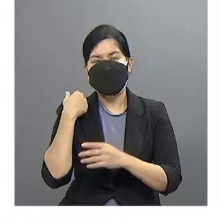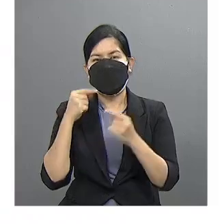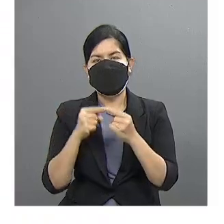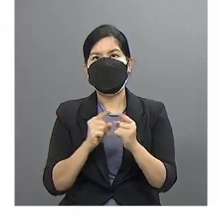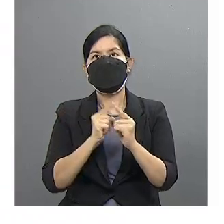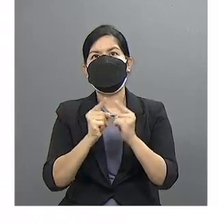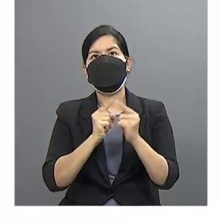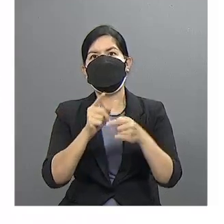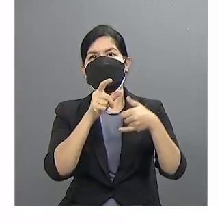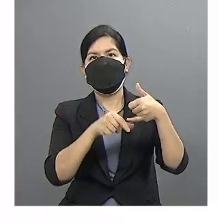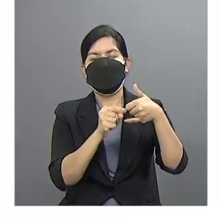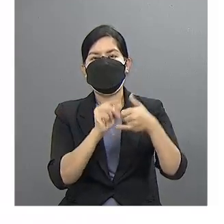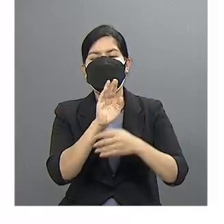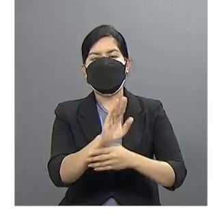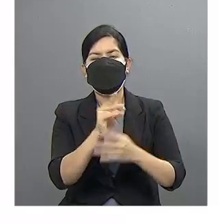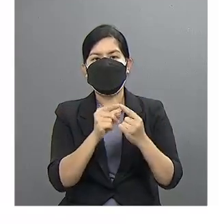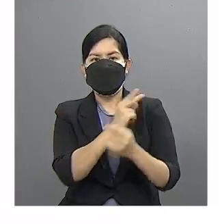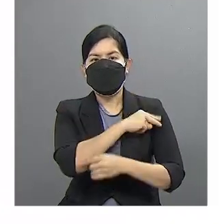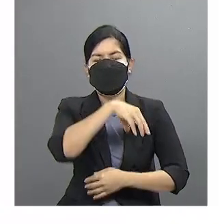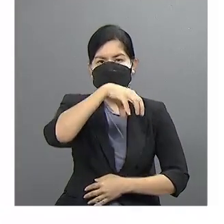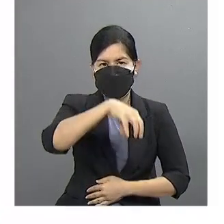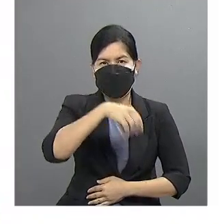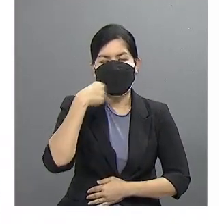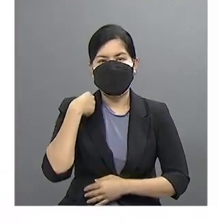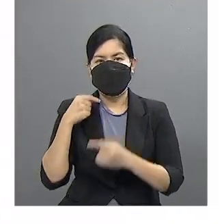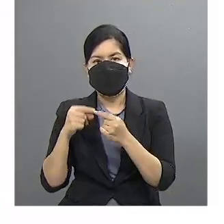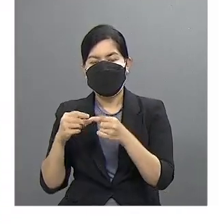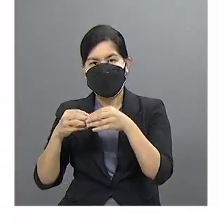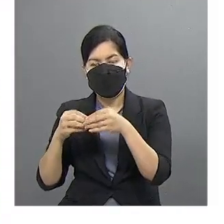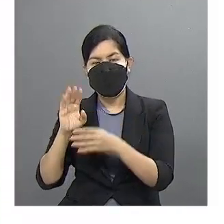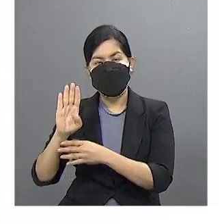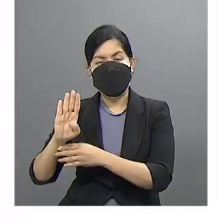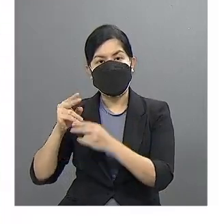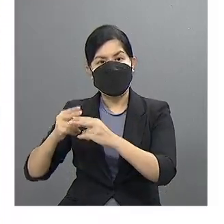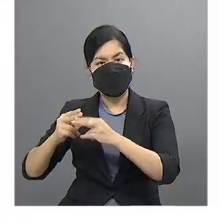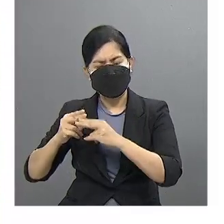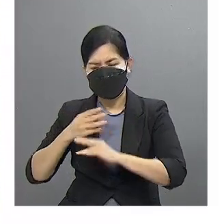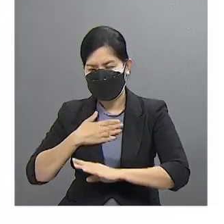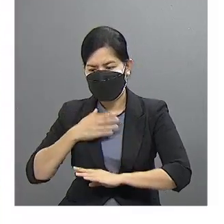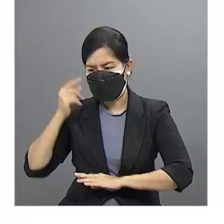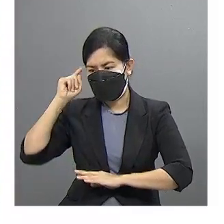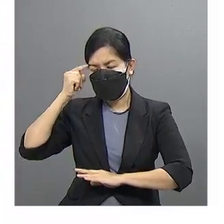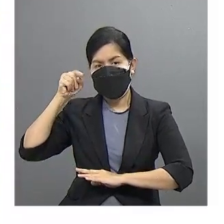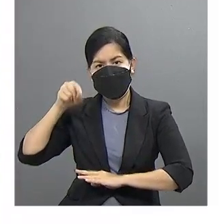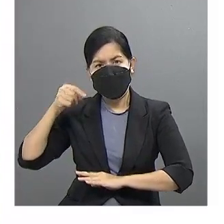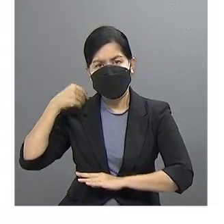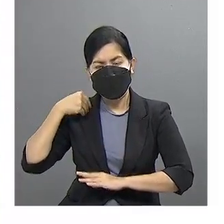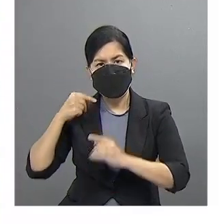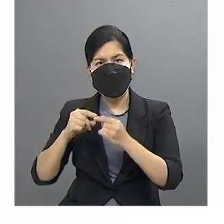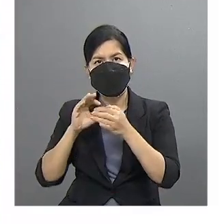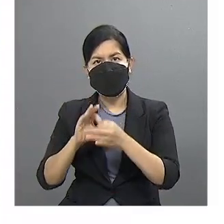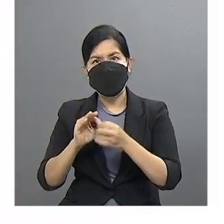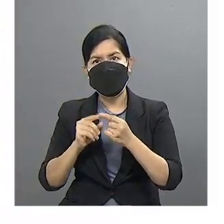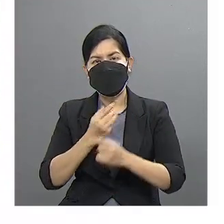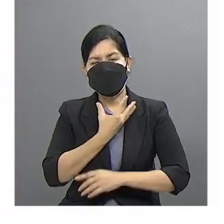ครับลองไปคุยกับนักลงทุนภาคเอกชนซึ่งตอนแรกผมก็ไม่รู้เลยครับว่าเรื่องซึมเศร้าหรือว่าเรื่องทางจิ